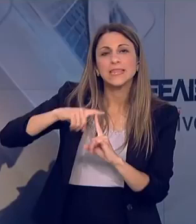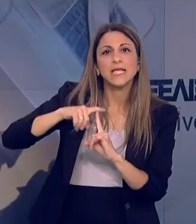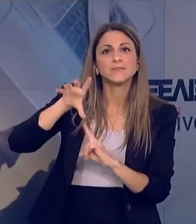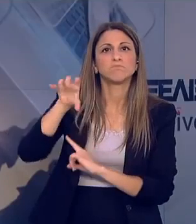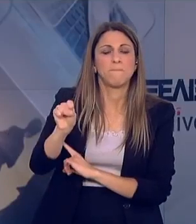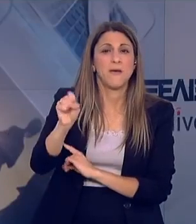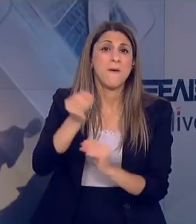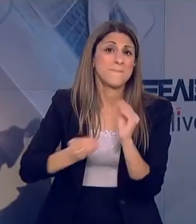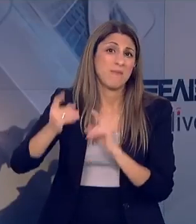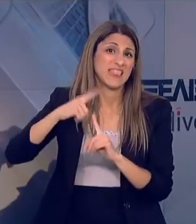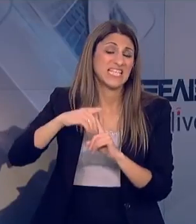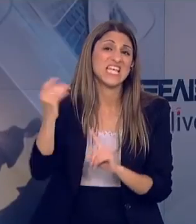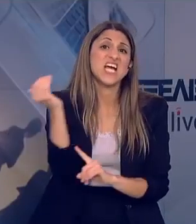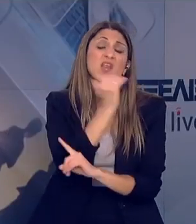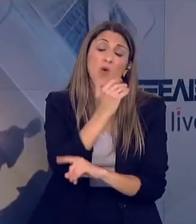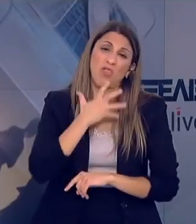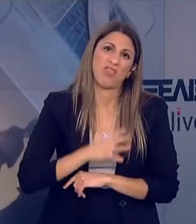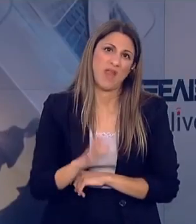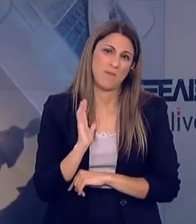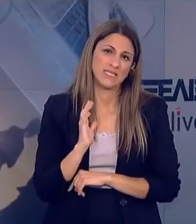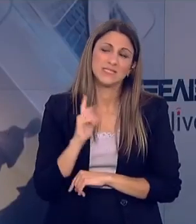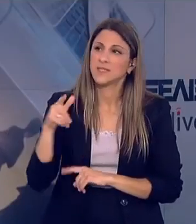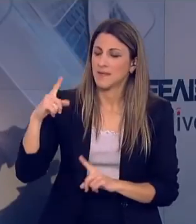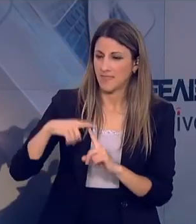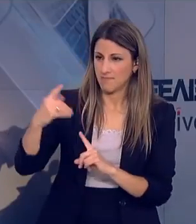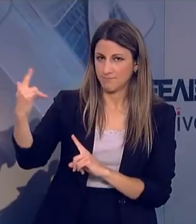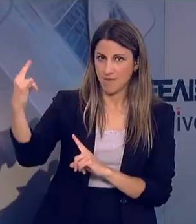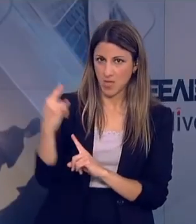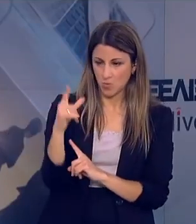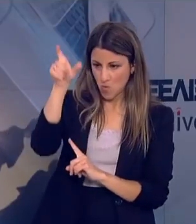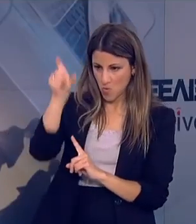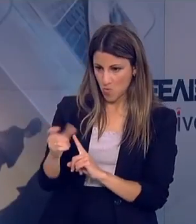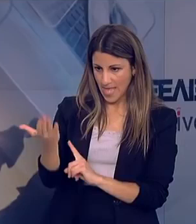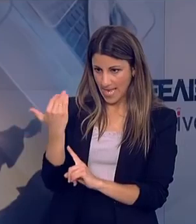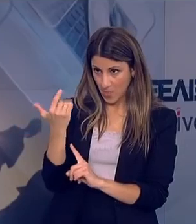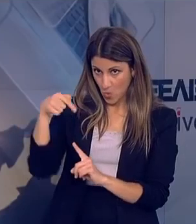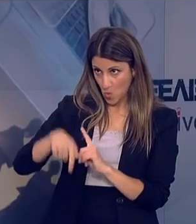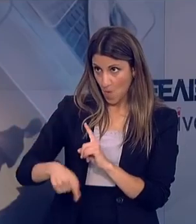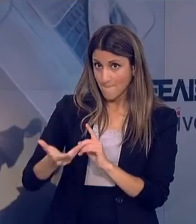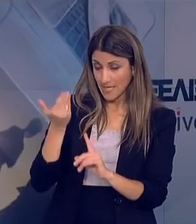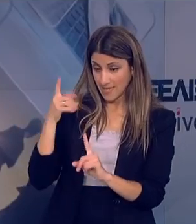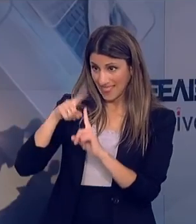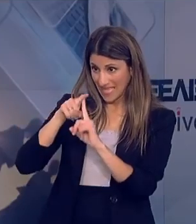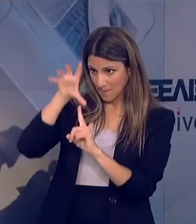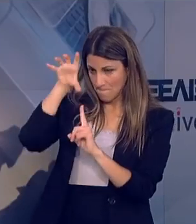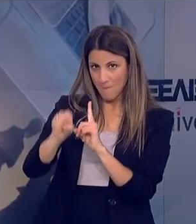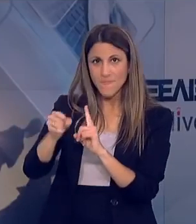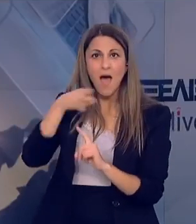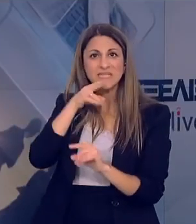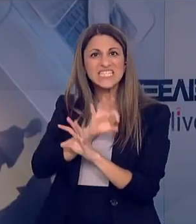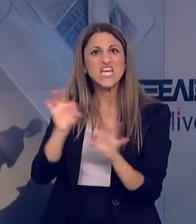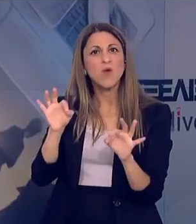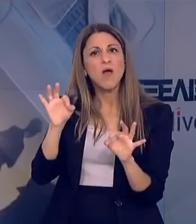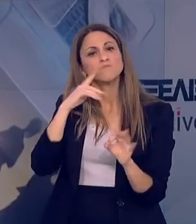έλεγχο που μπορεί να γίνει γρήγορα, ταχαίως και να εξασφαλίσει ότι ένας δεν είναι φορέας της νόσου όταν ταξιδεύει ή έχει περάσει την νόσο αν υπάρχει ένα αξιόπιστο